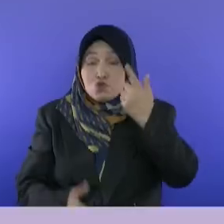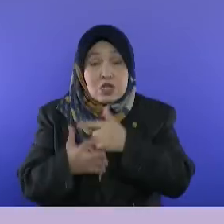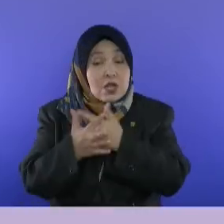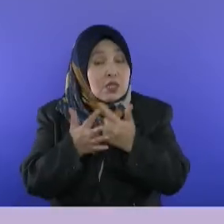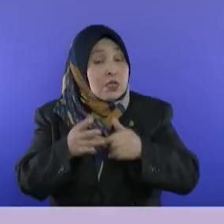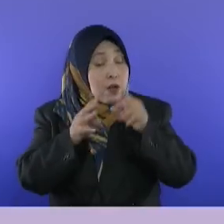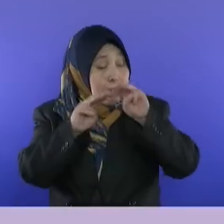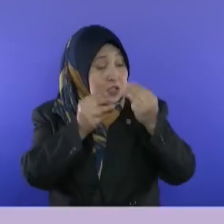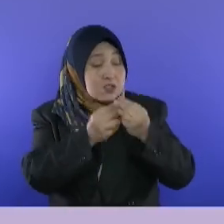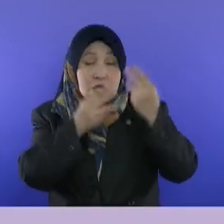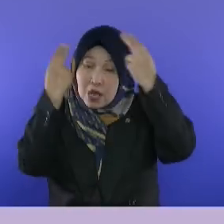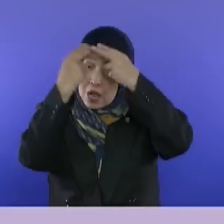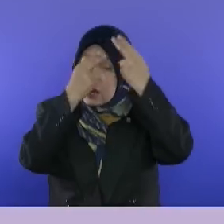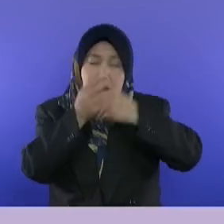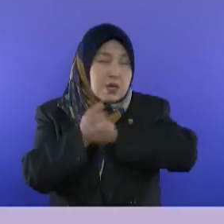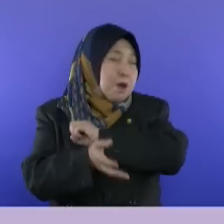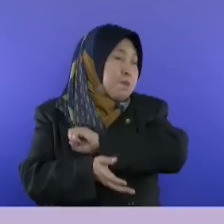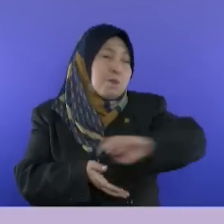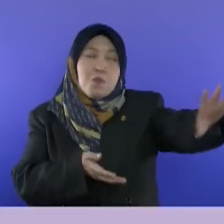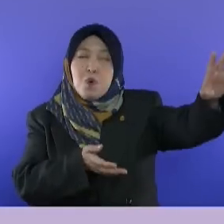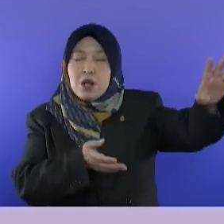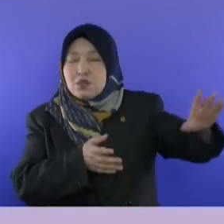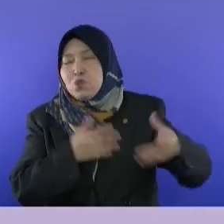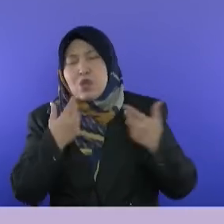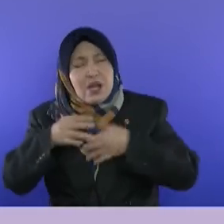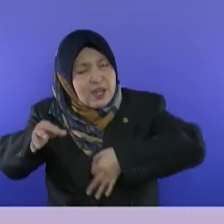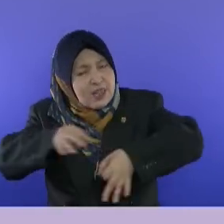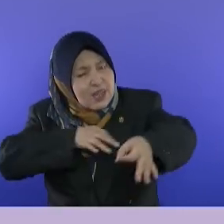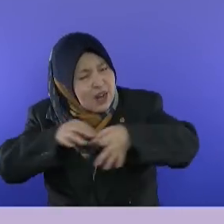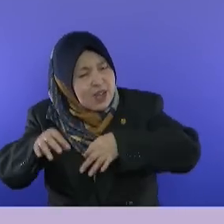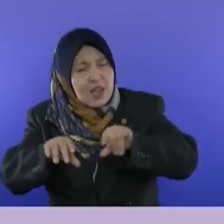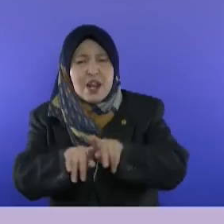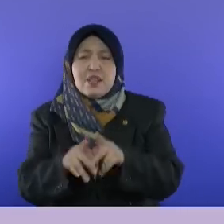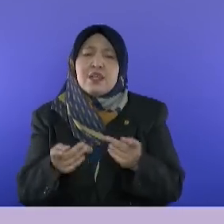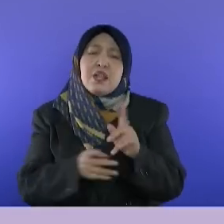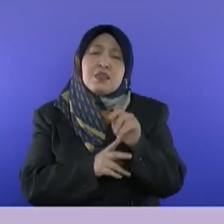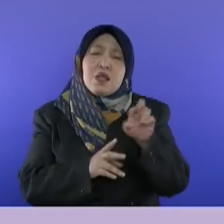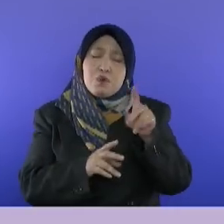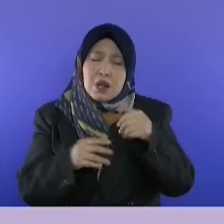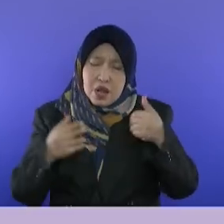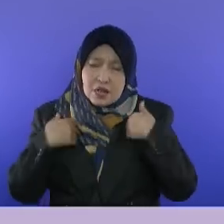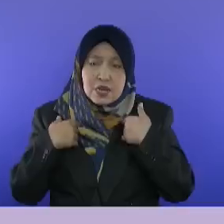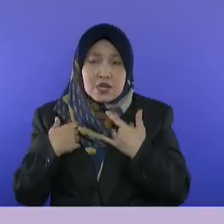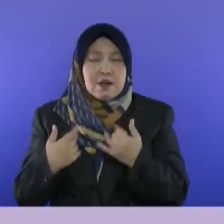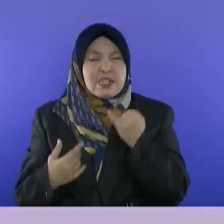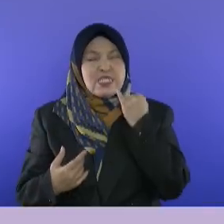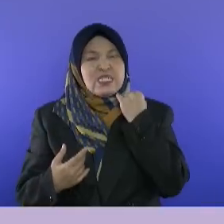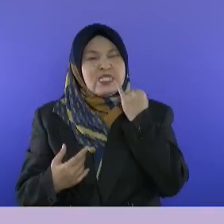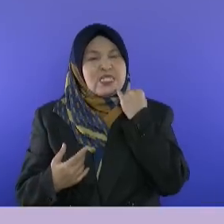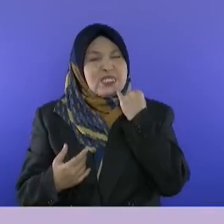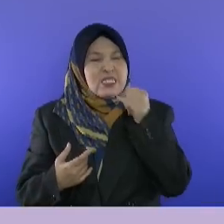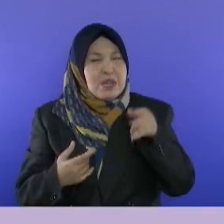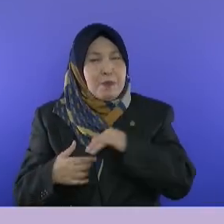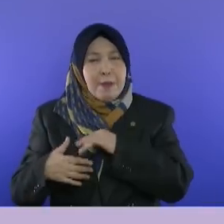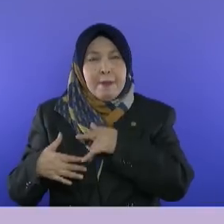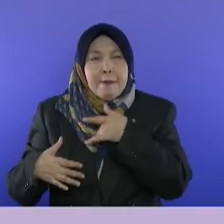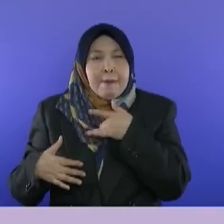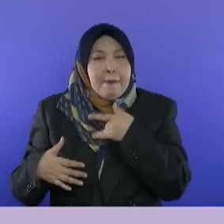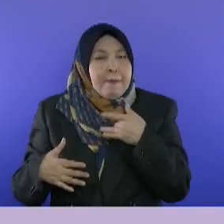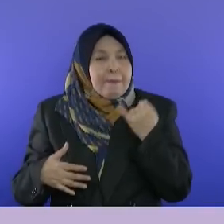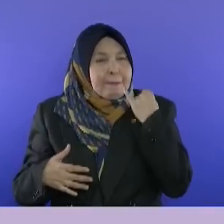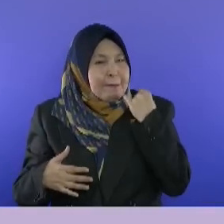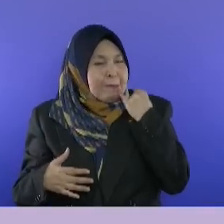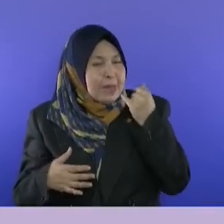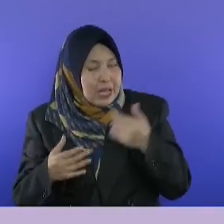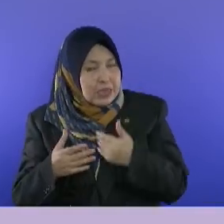buang ya walaupun telah diterangkan dalam Taurat karena ada rasa hasad yang telah pun kita belajar sebelum ini